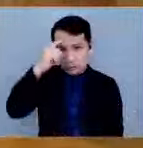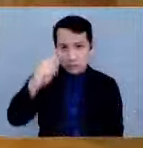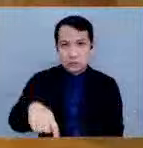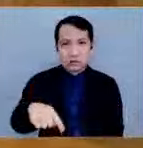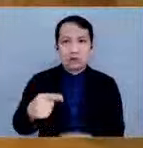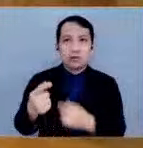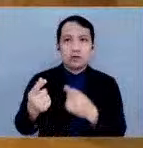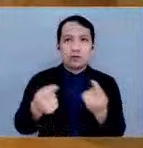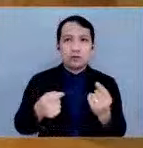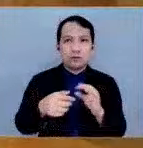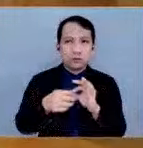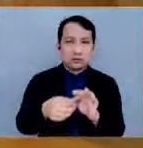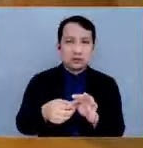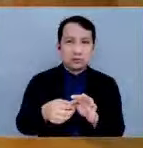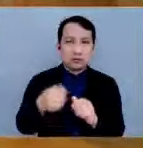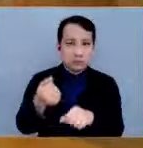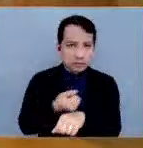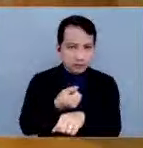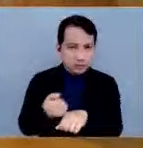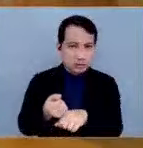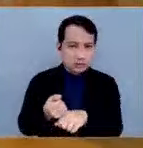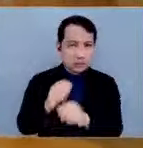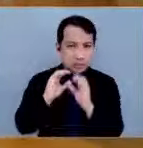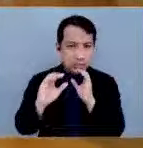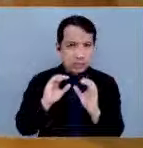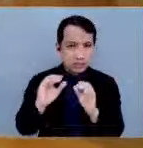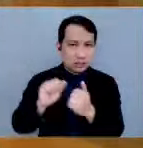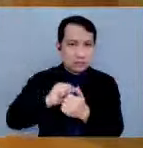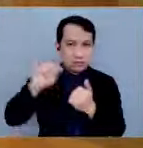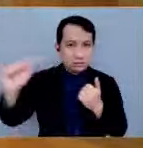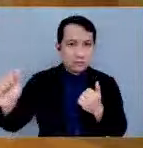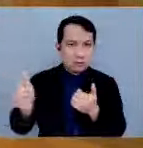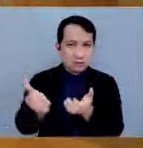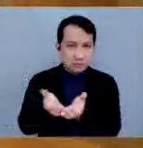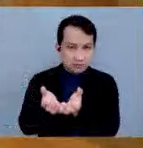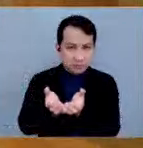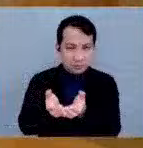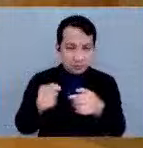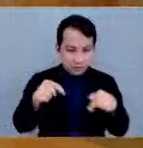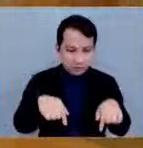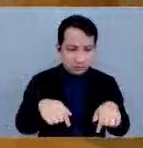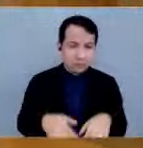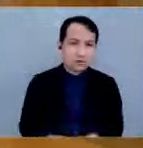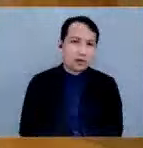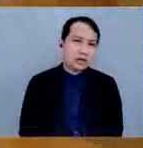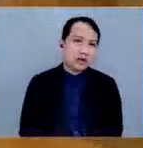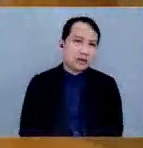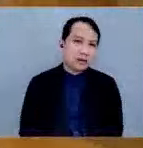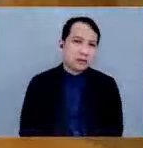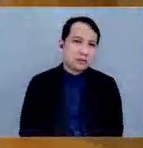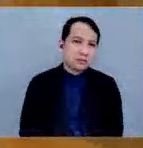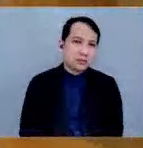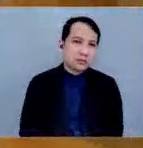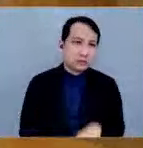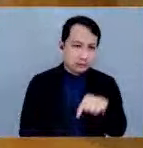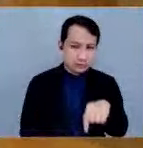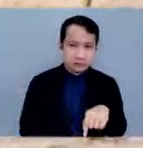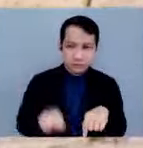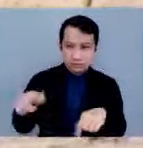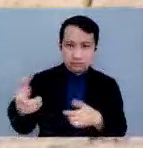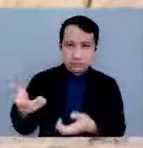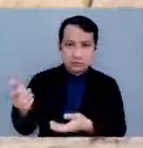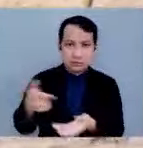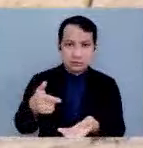ano. And mahirap makipag-communicate, lalo kung nasa shore sila, andito ka. So, hindi naman sila basta